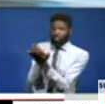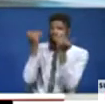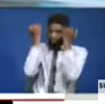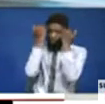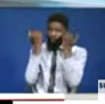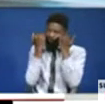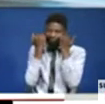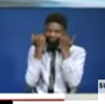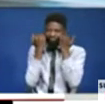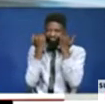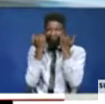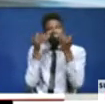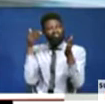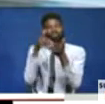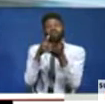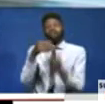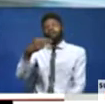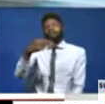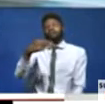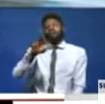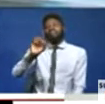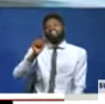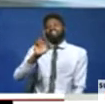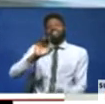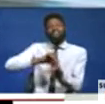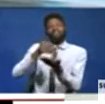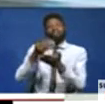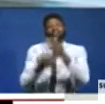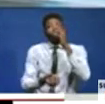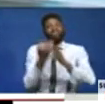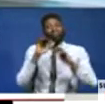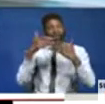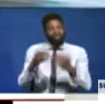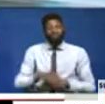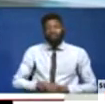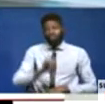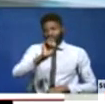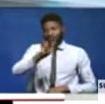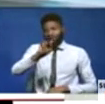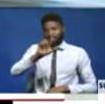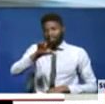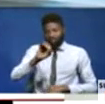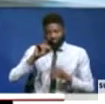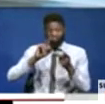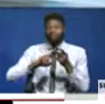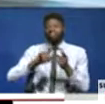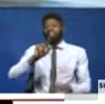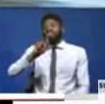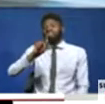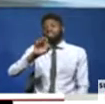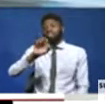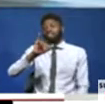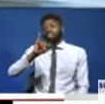Hasla ilivyobuniwa. Kupitia kwa mawakili Benard Okello na Kevin Ndoho Macharia, shirika hilo la Operation Linda Ugatuzi linaitaka